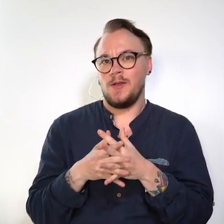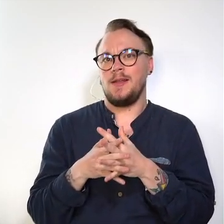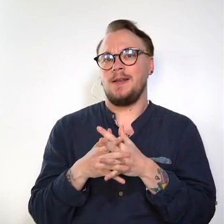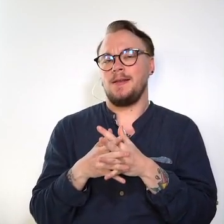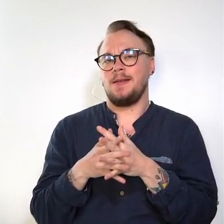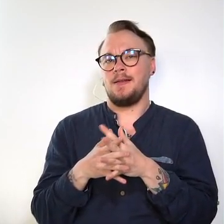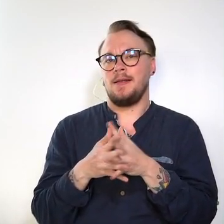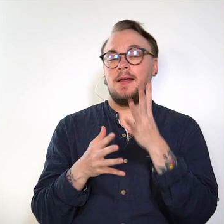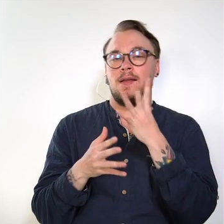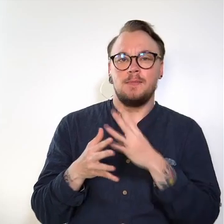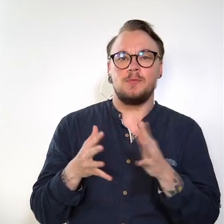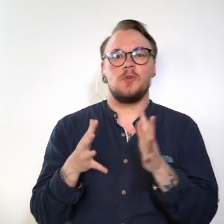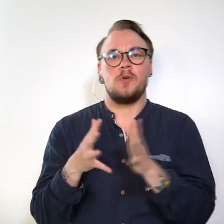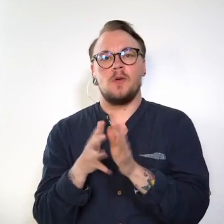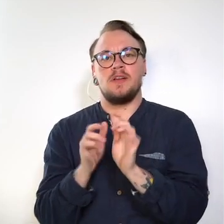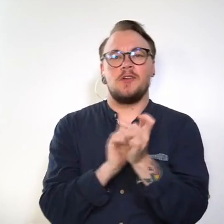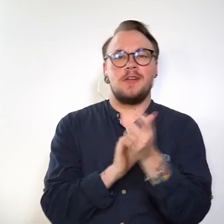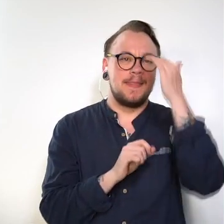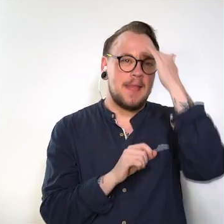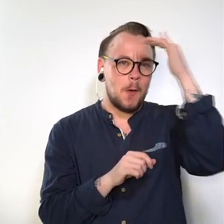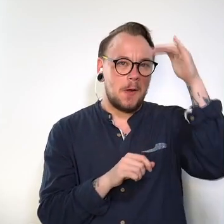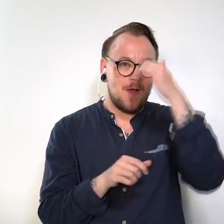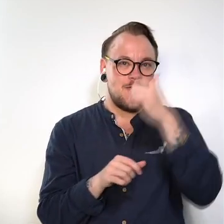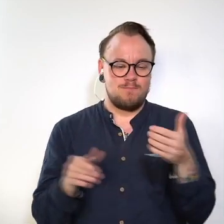psykologisoivien teorioiden sisällä.